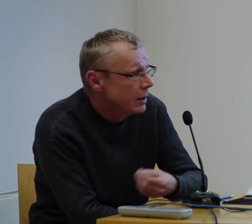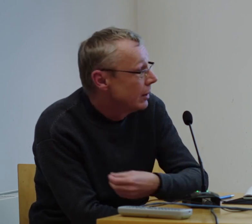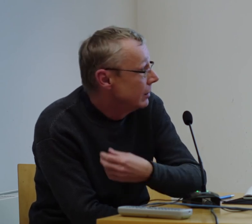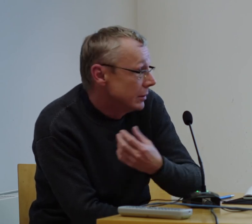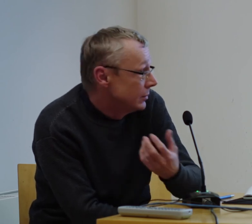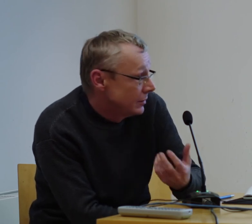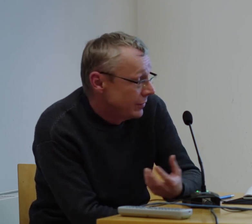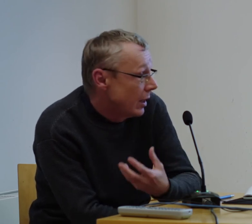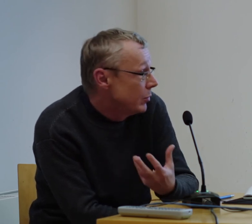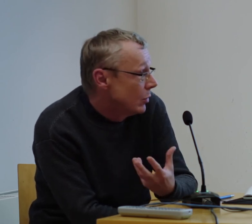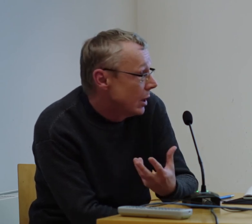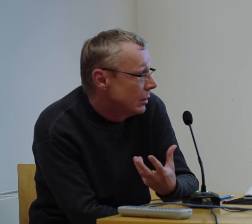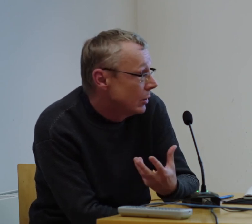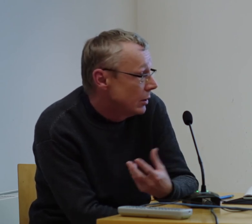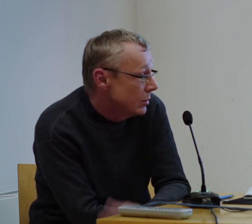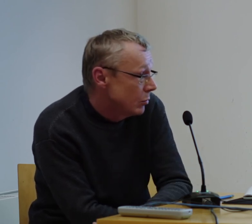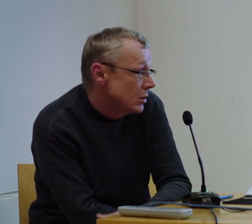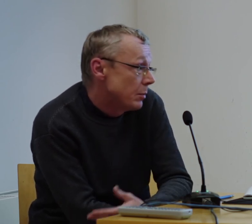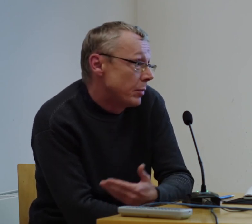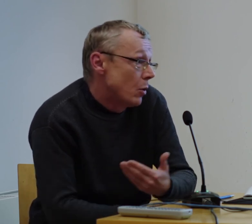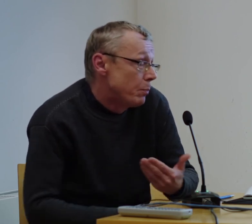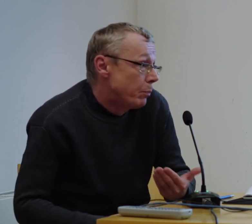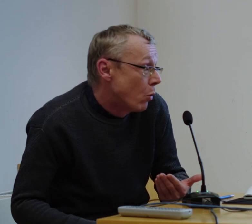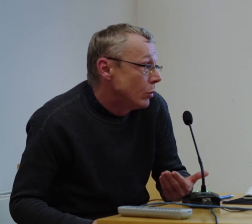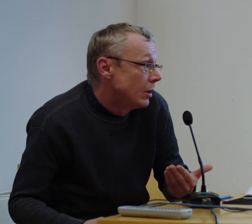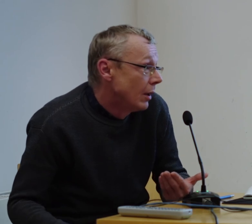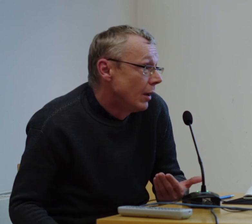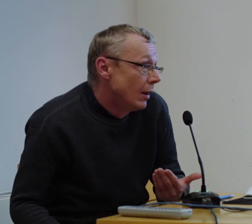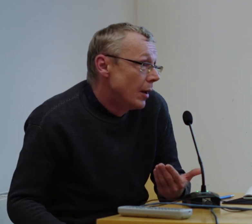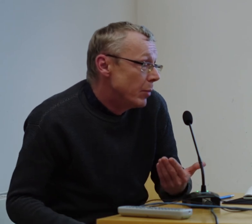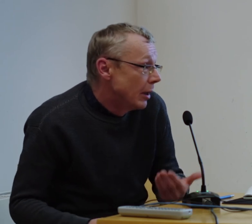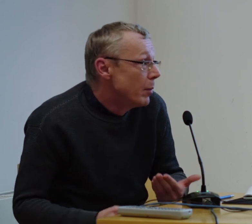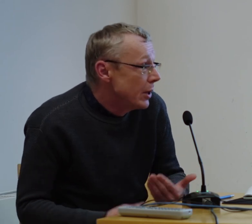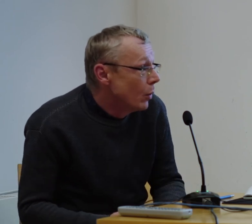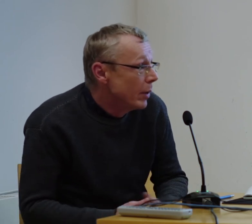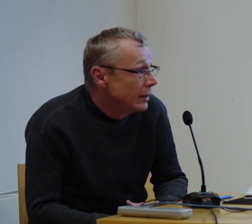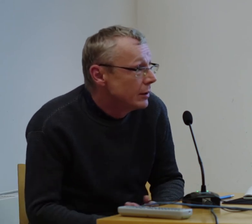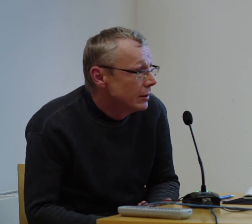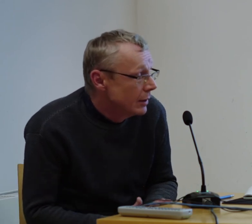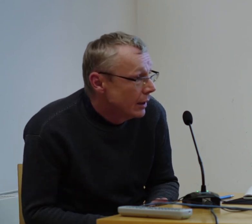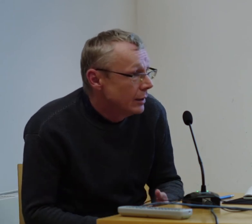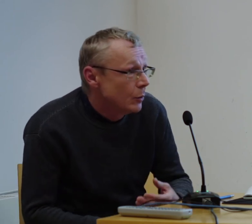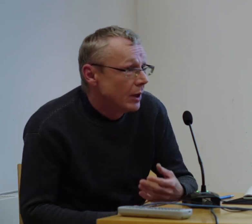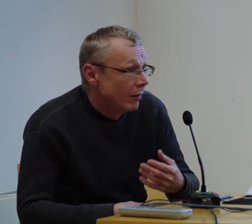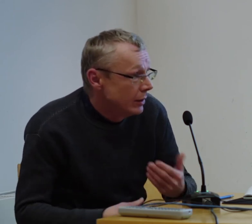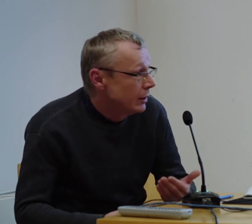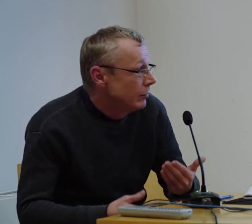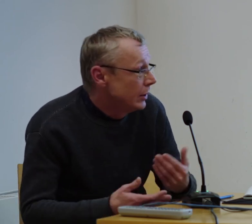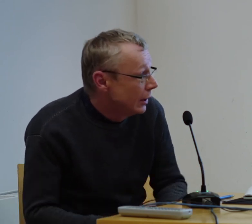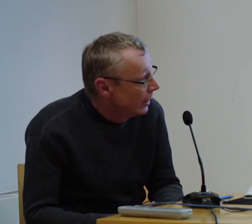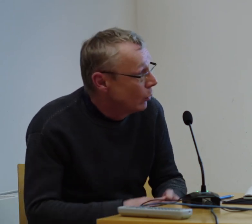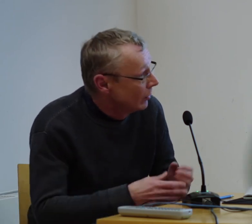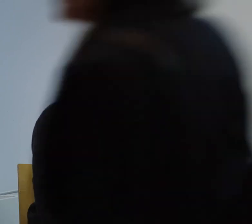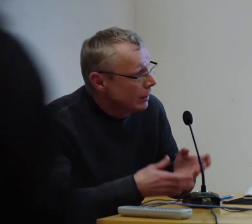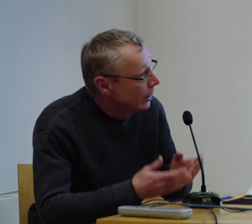přemýšlíme z nějaký konkrétní situace, jako pokud by tam mělo být nějaký jakoby